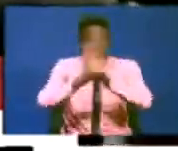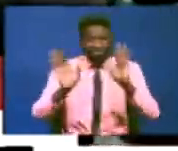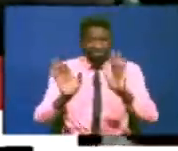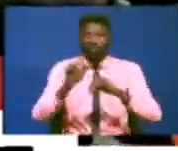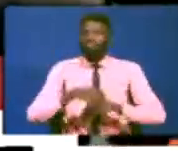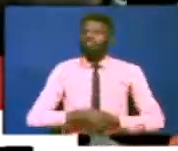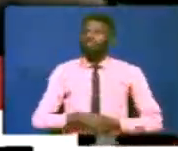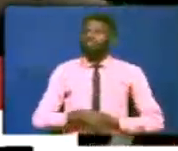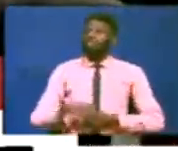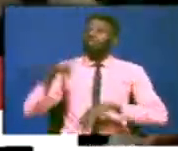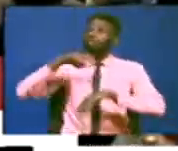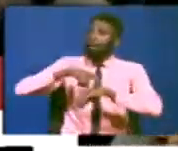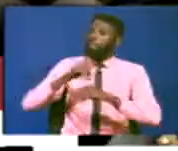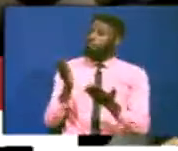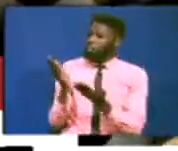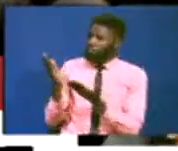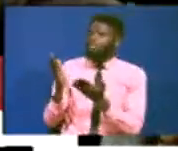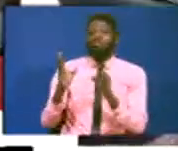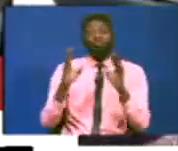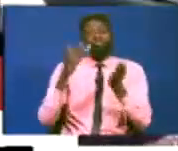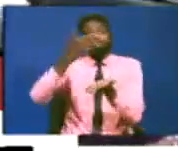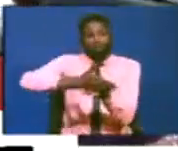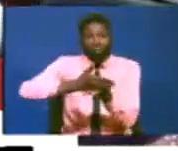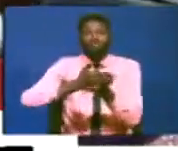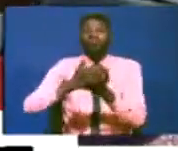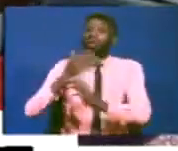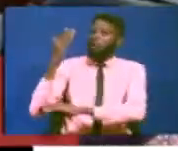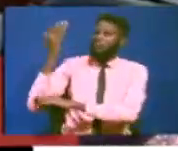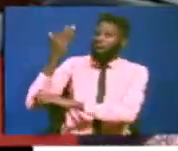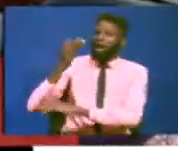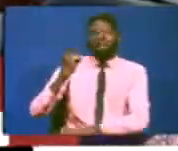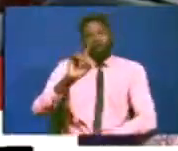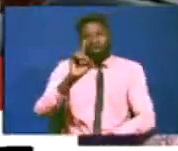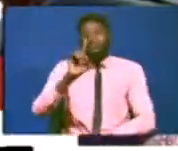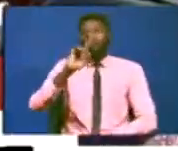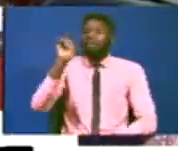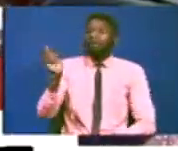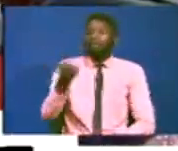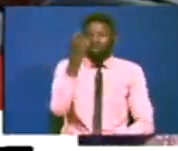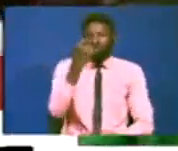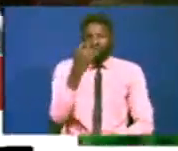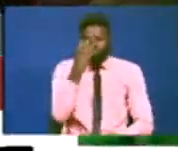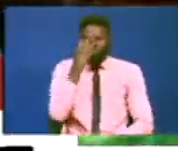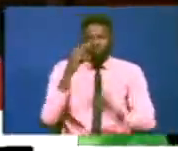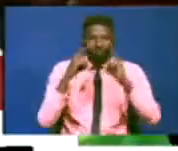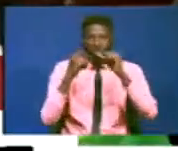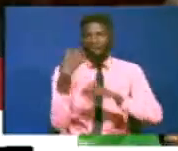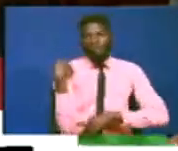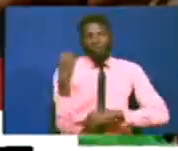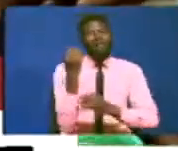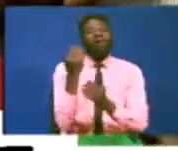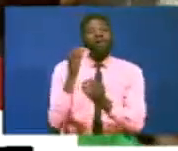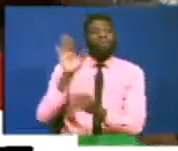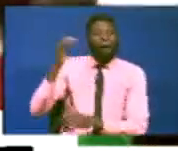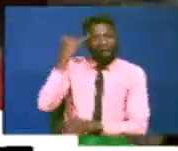During a stopover to address members of the public in Nairobi, President William Ruto took issue with the recent proposition, saying that